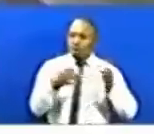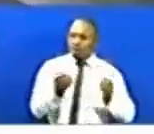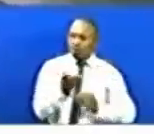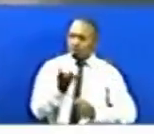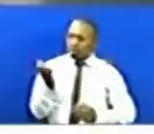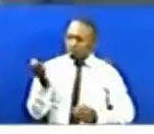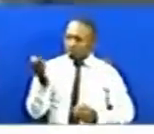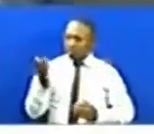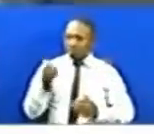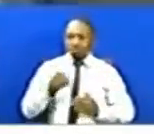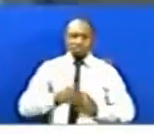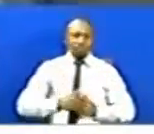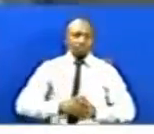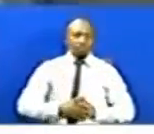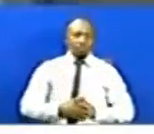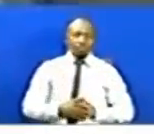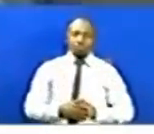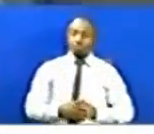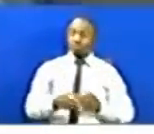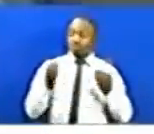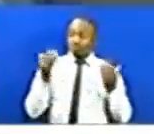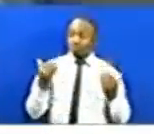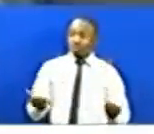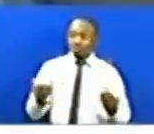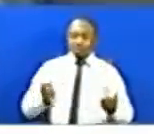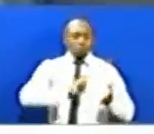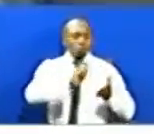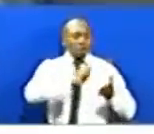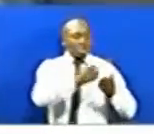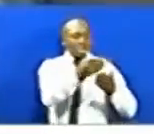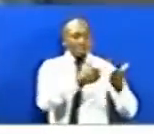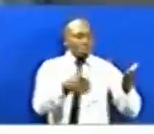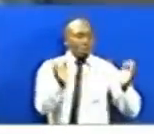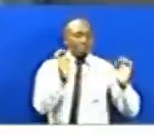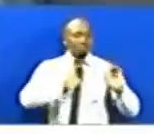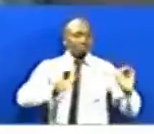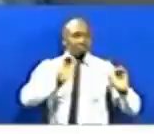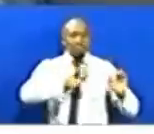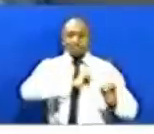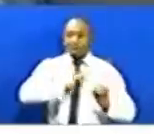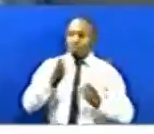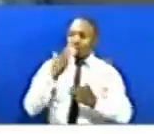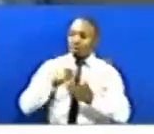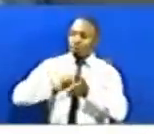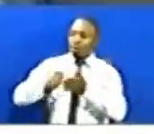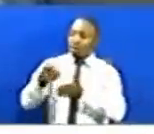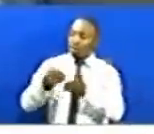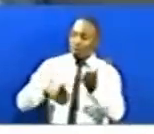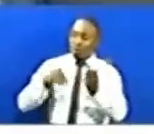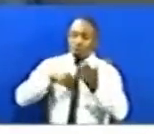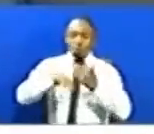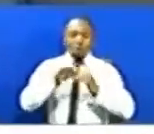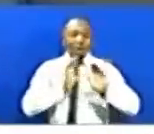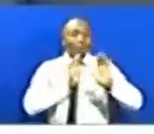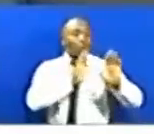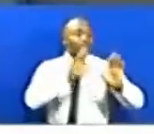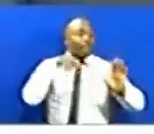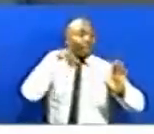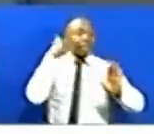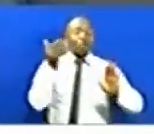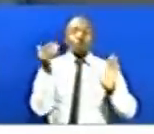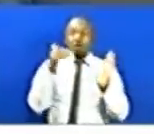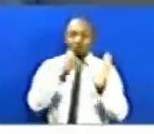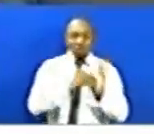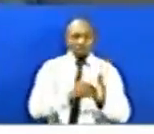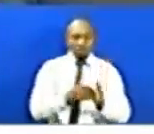kuna athari juu ya hili? Kwa sababu sasa hatuandiki tena barua, kwa sababu ukitaka barua kuandika inakwenda Mwanza, itafika